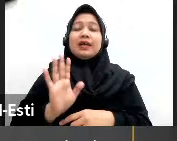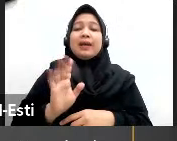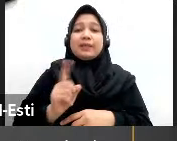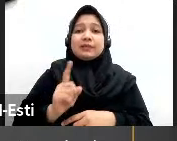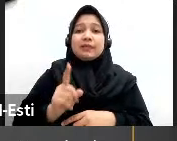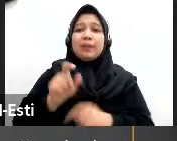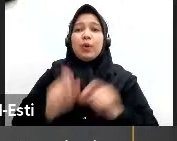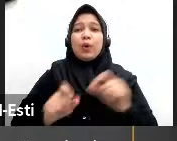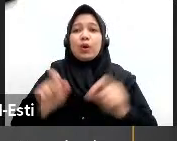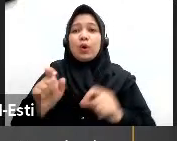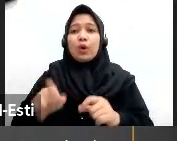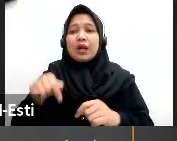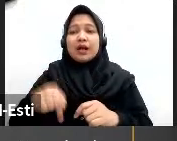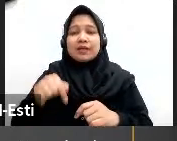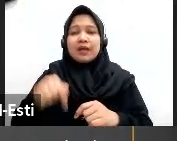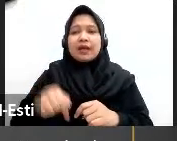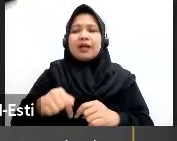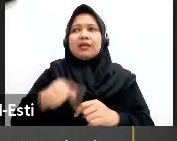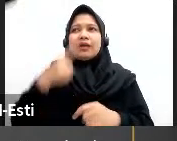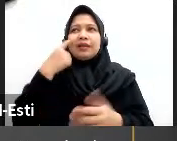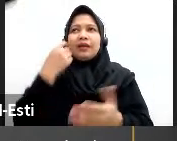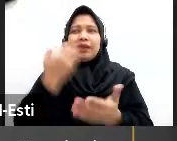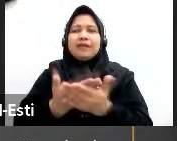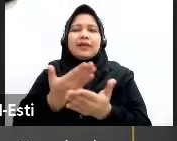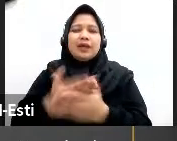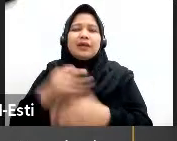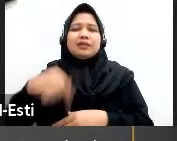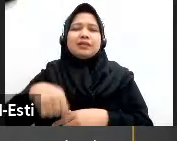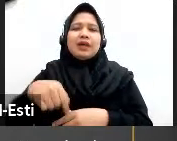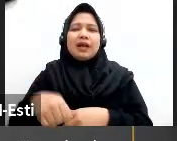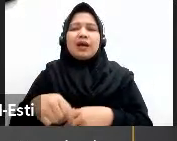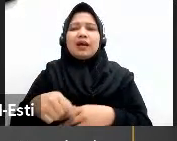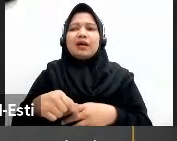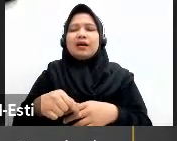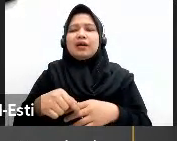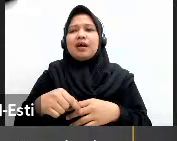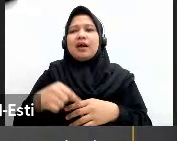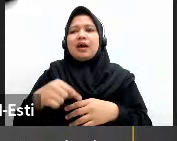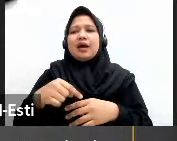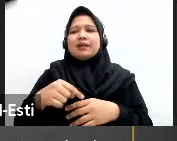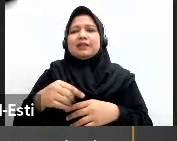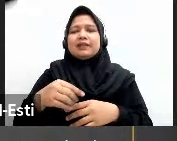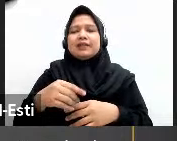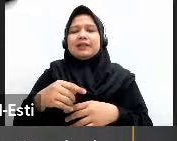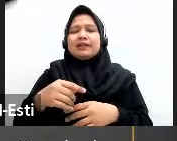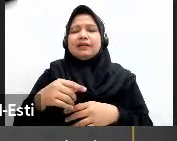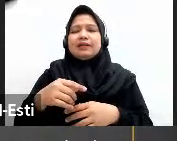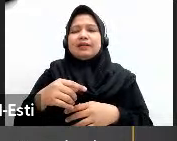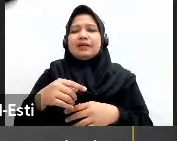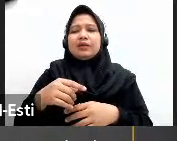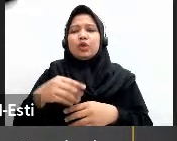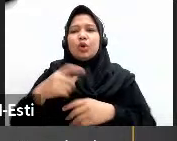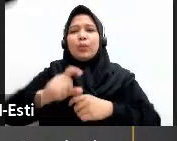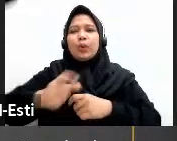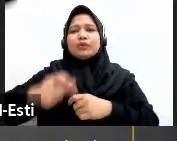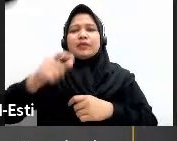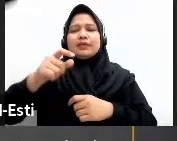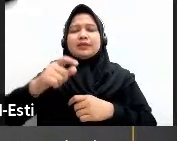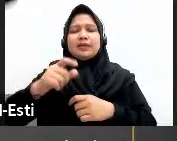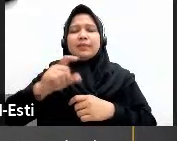faktanya belum cukup Apa aspek produk mulutnya by beberapa Proses bisnis di dalam